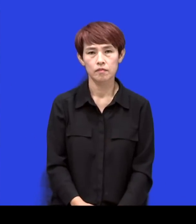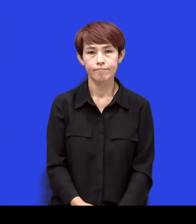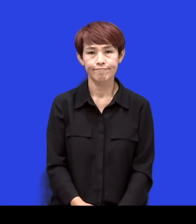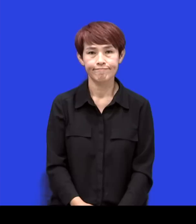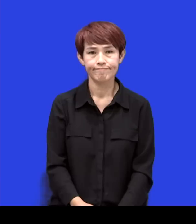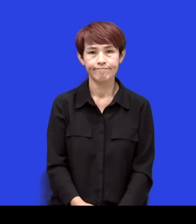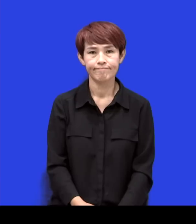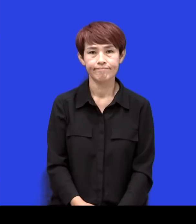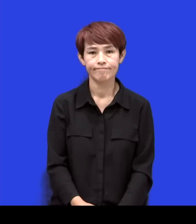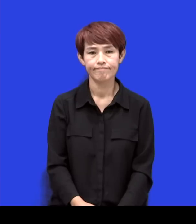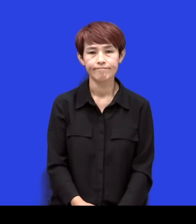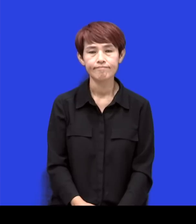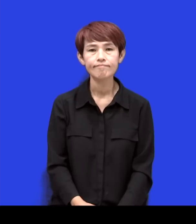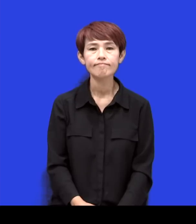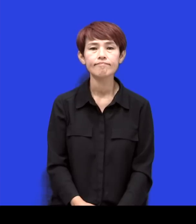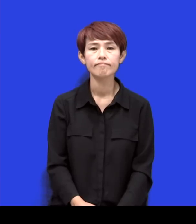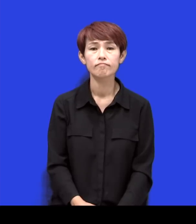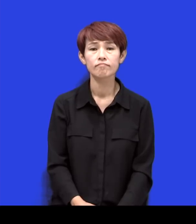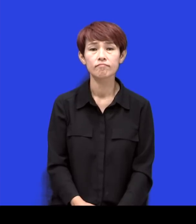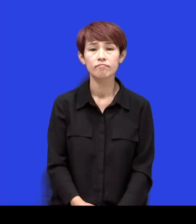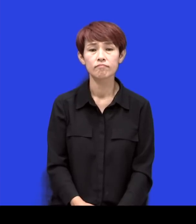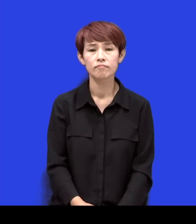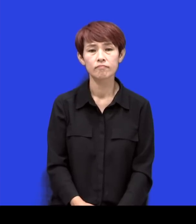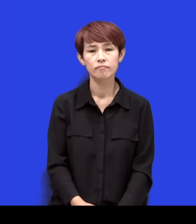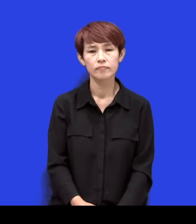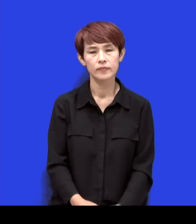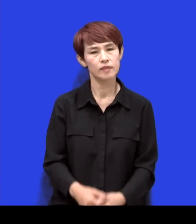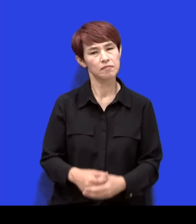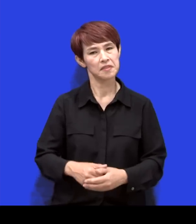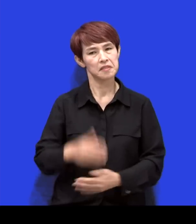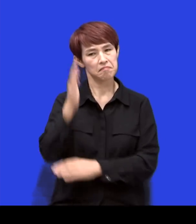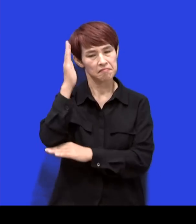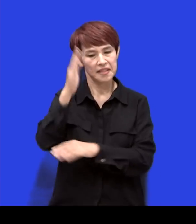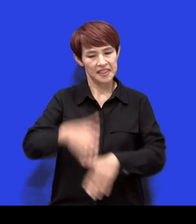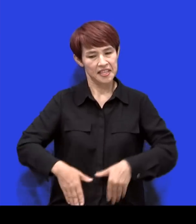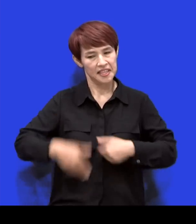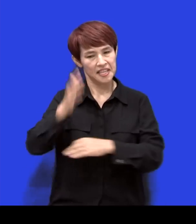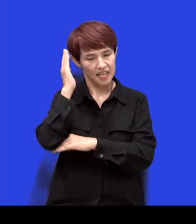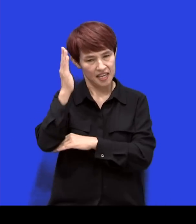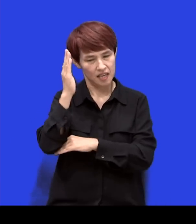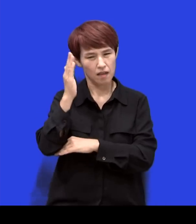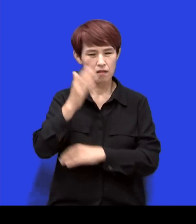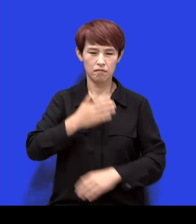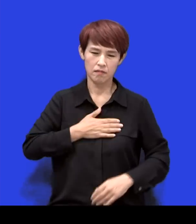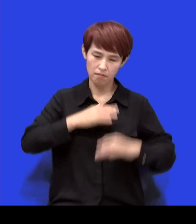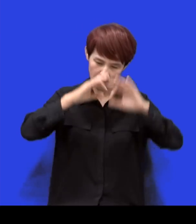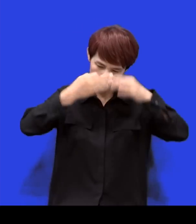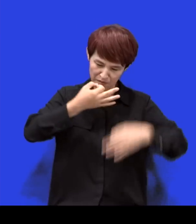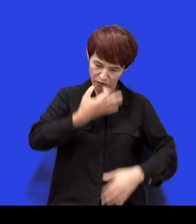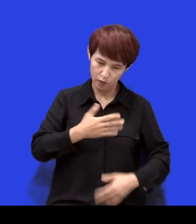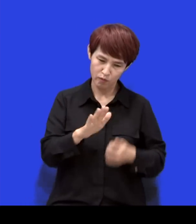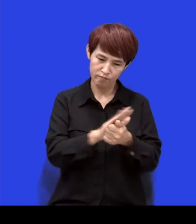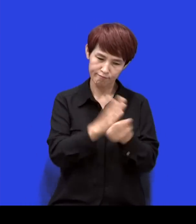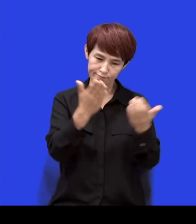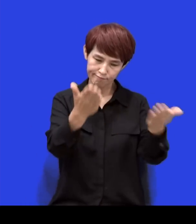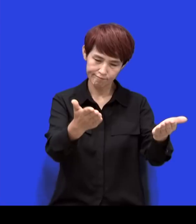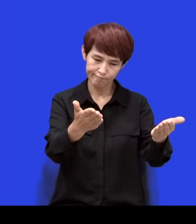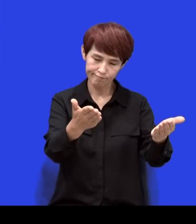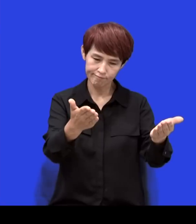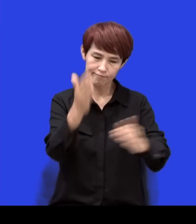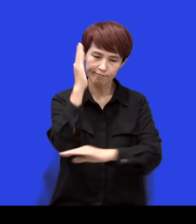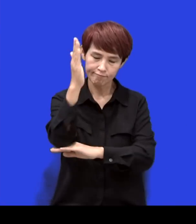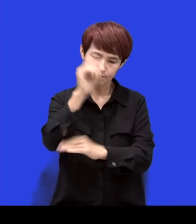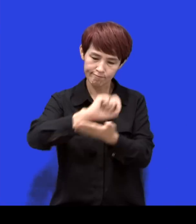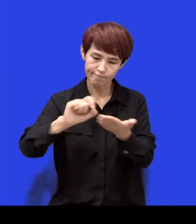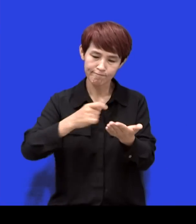터졌죠. 예. 그래서 그냥 저는 이걸 따뜻한 이야기, 나 스스로도 요즘 힘드니까 좀 위로가 되는 사람들의 선의에 대한